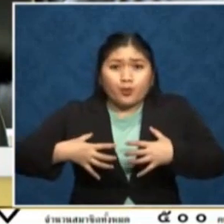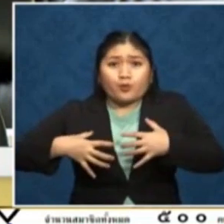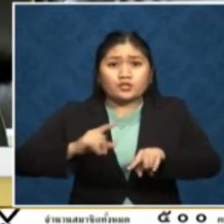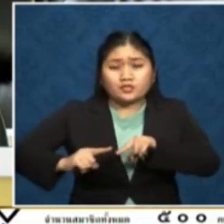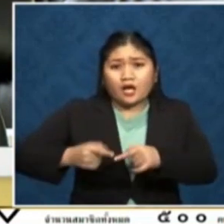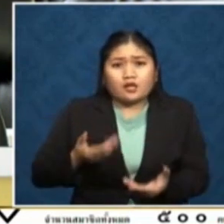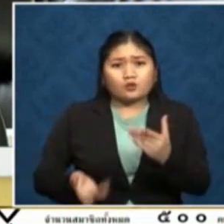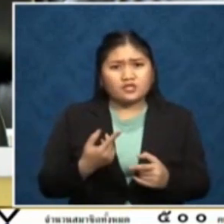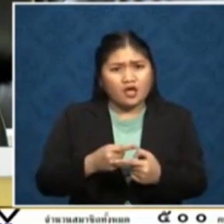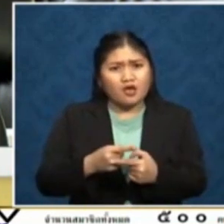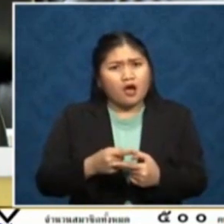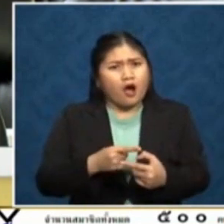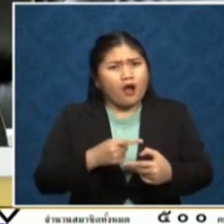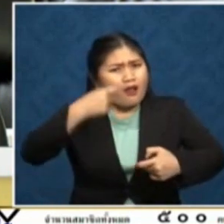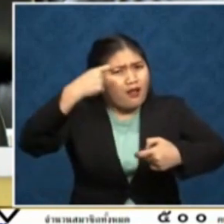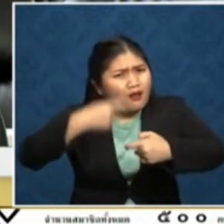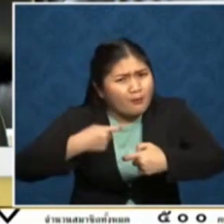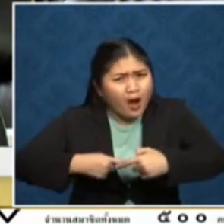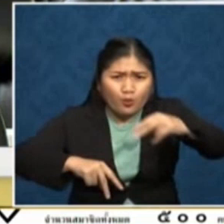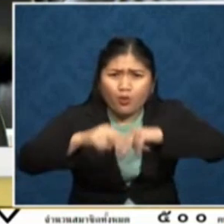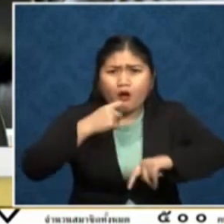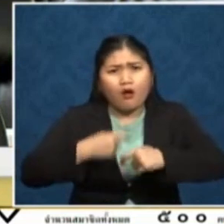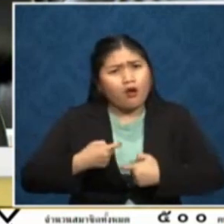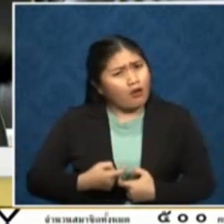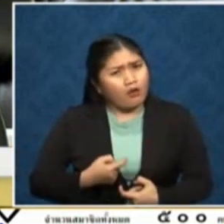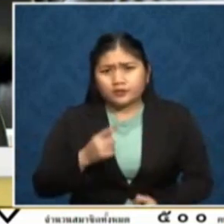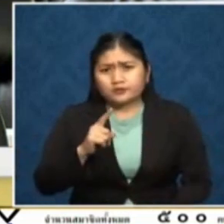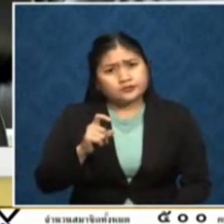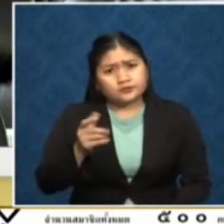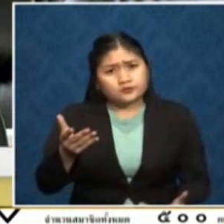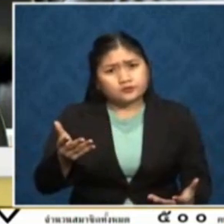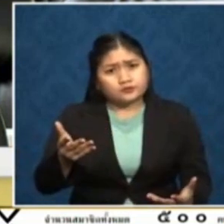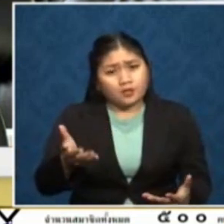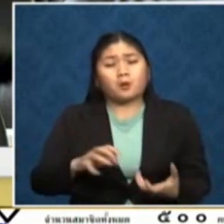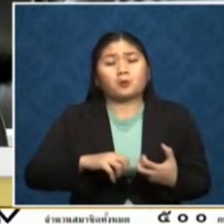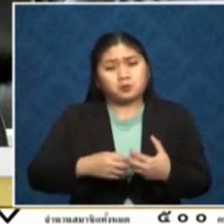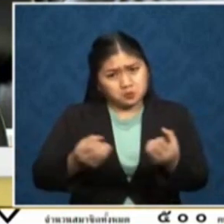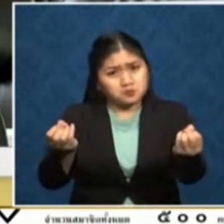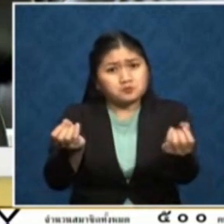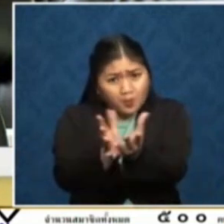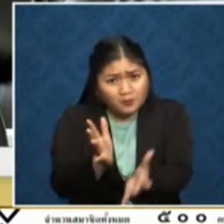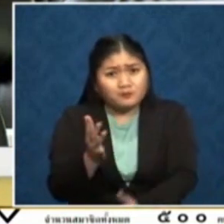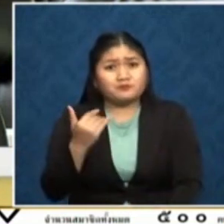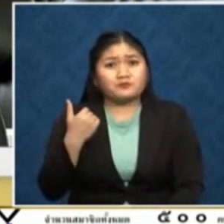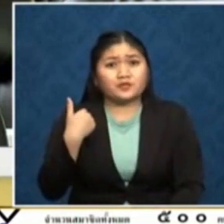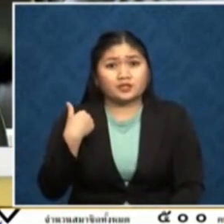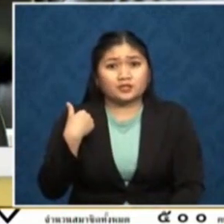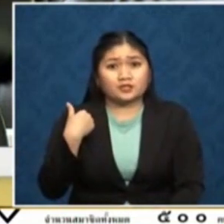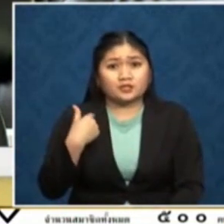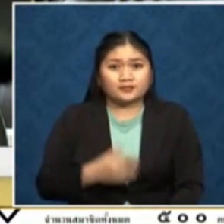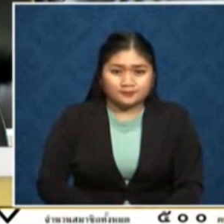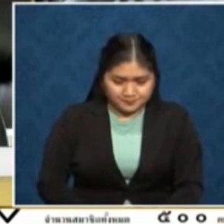ขังนั้นน่ะสภาพมันเปลี่ยนไปการเปลี่ยนอวัยวะเพศหน้าอกและการยากแก่การควบคุมดูแลด้วยน